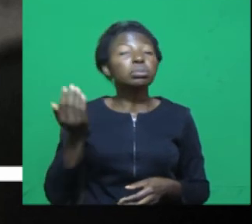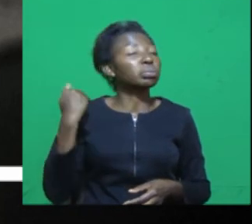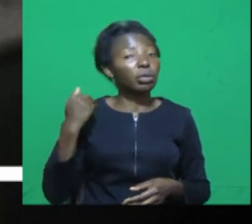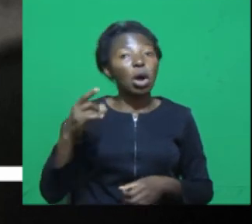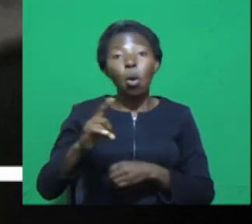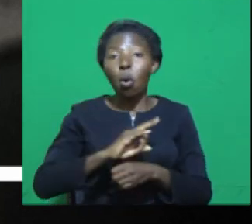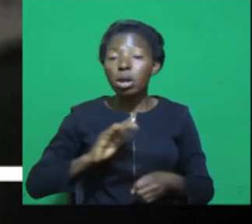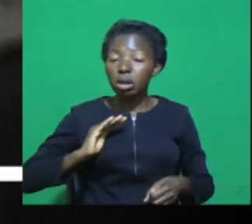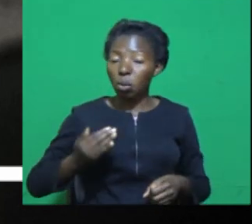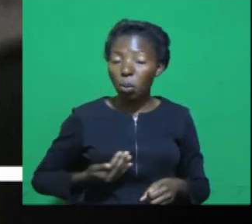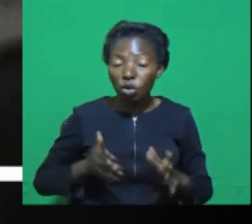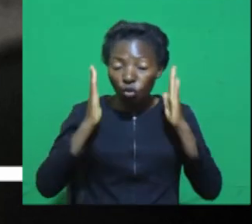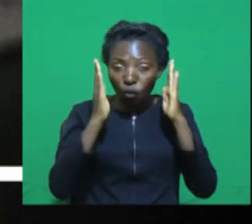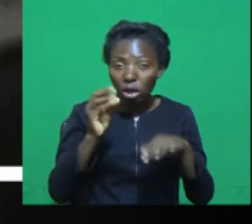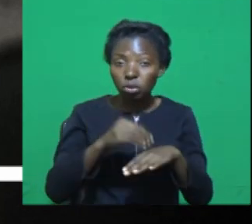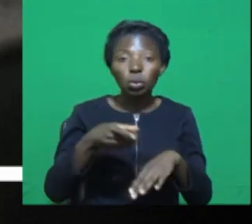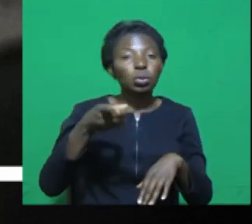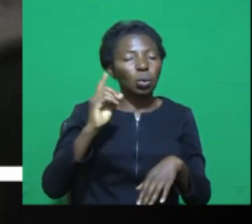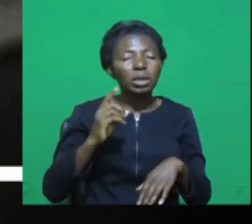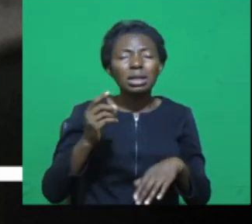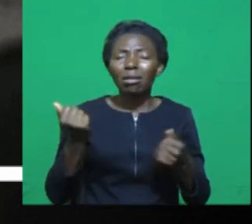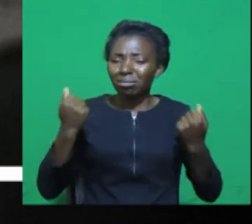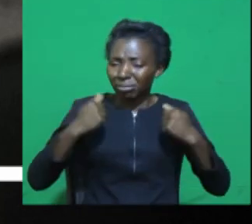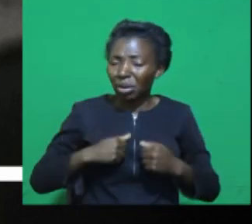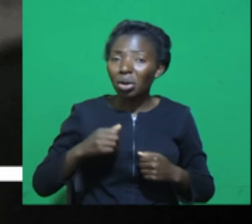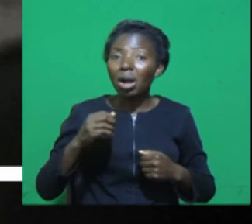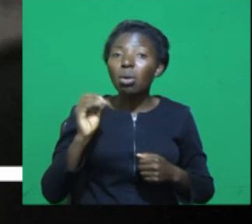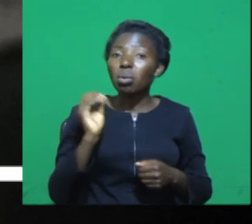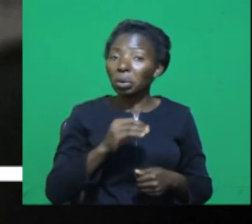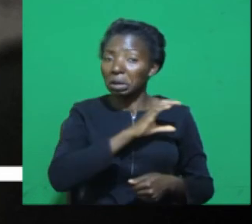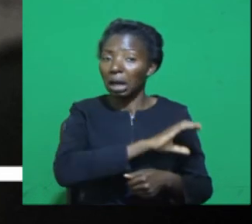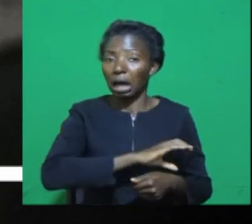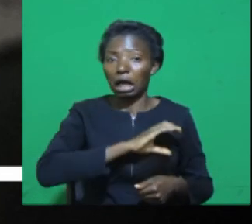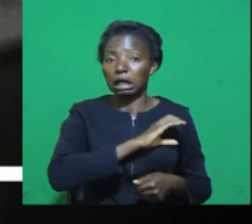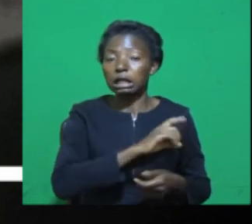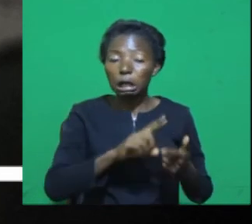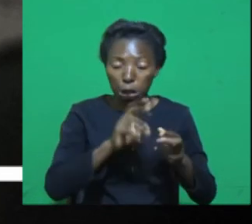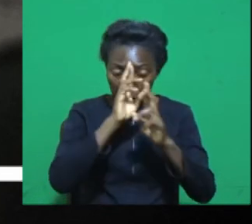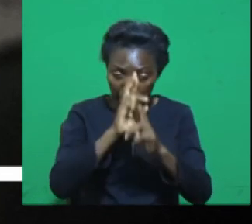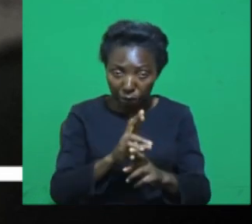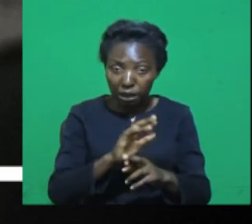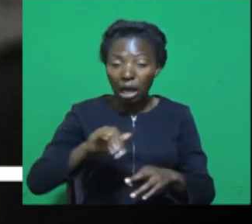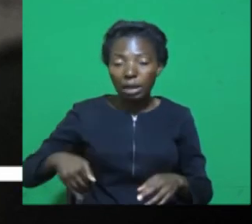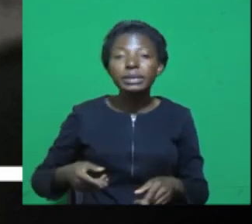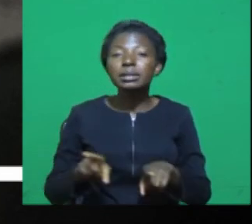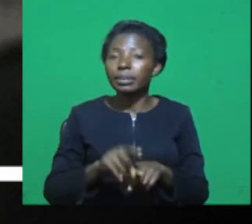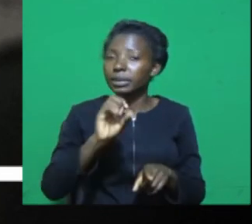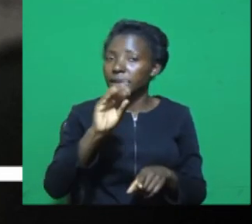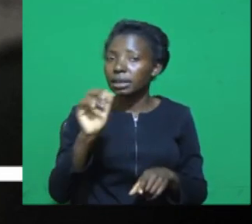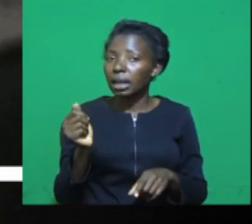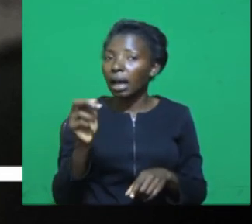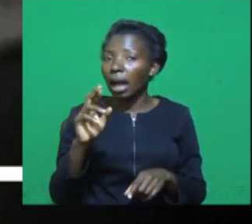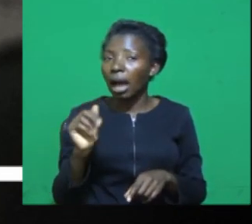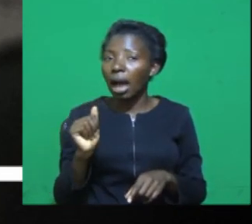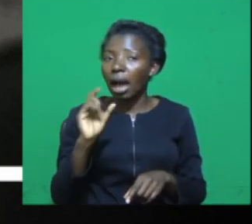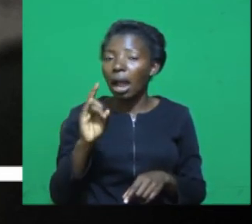vatsvene vaitarira kuna Mwari vakazvishongedza vachizviisa pasi pavarume vavo. Sasara waiteerera